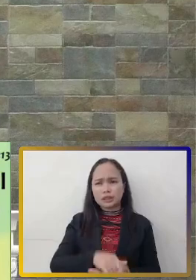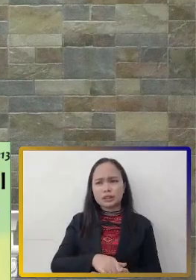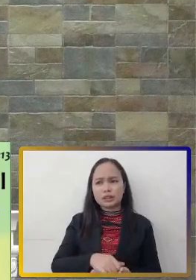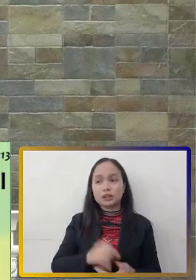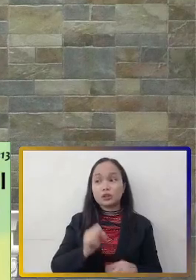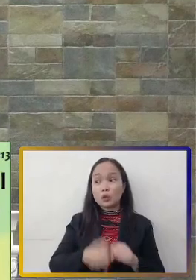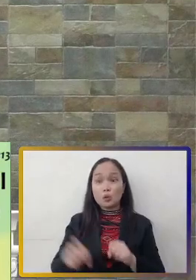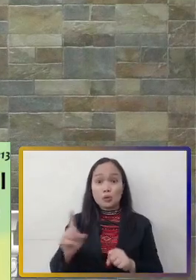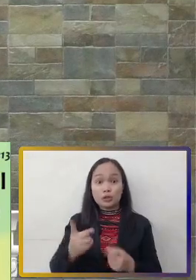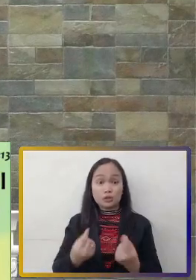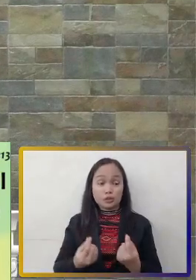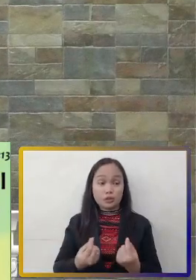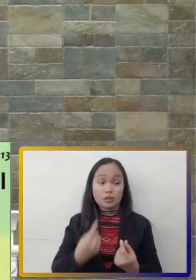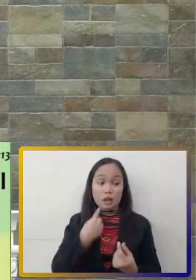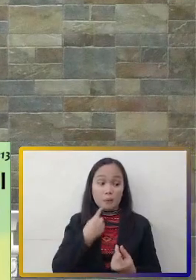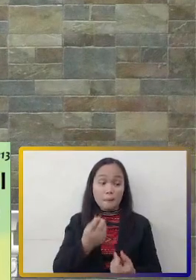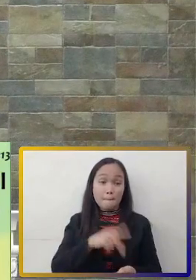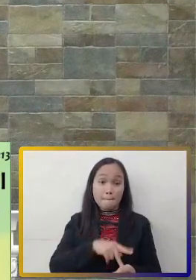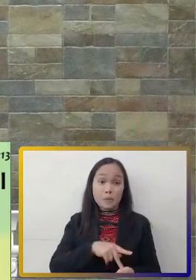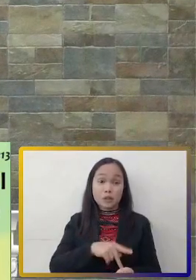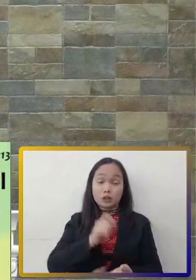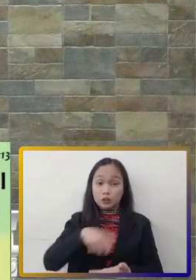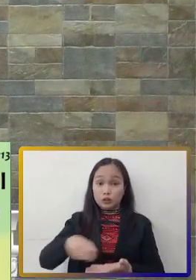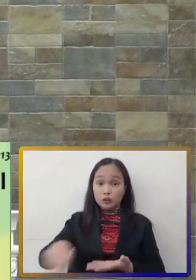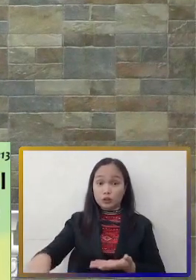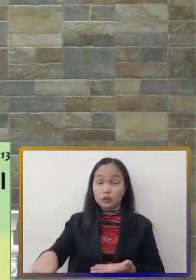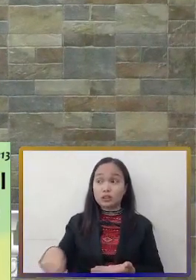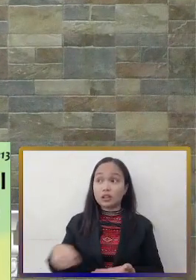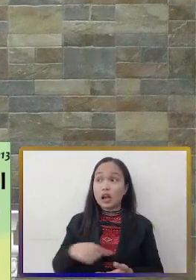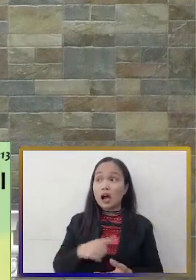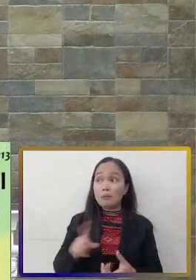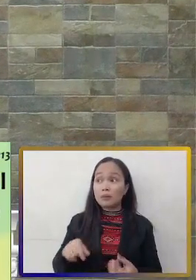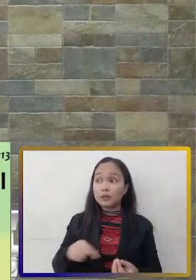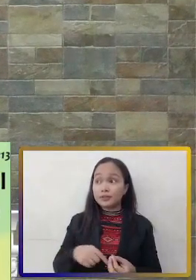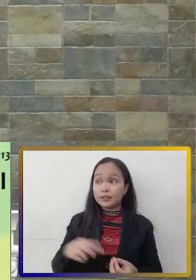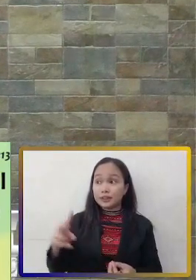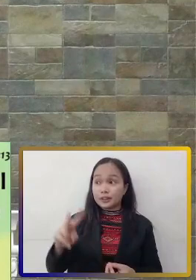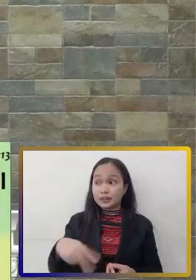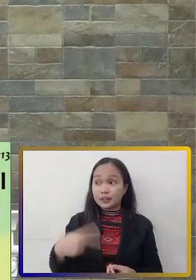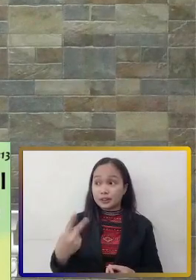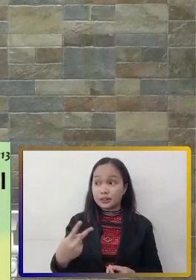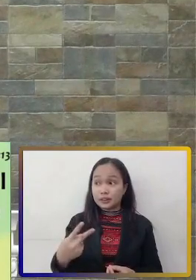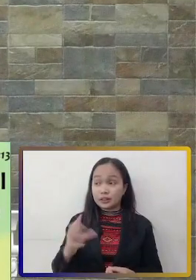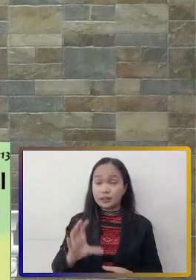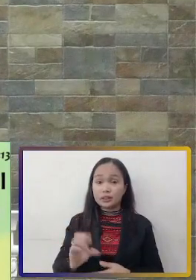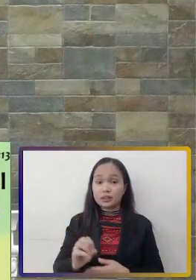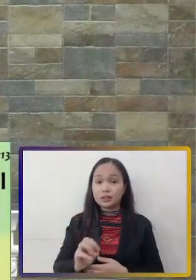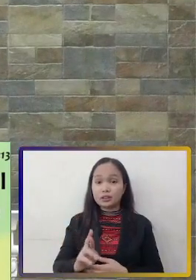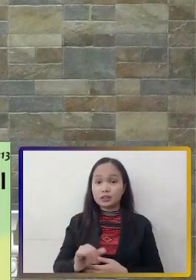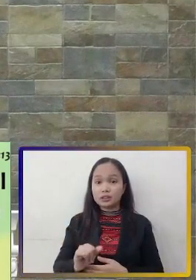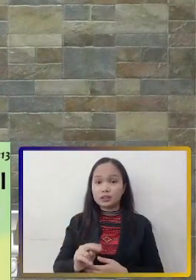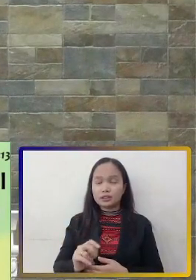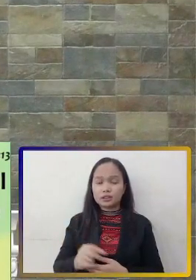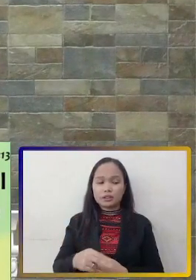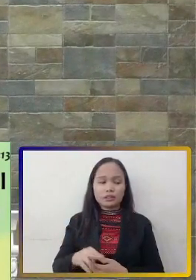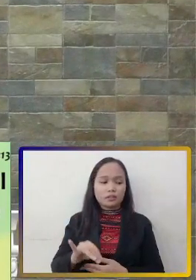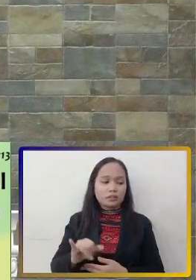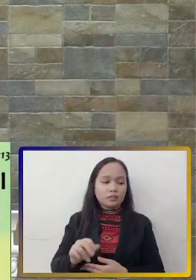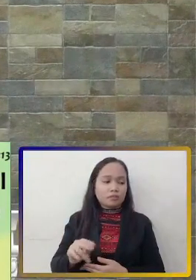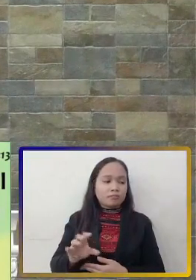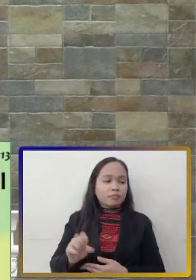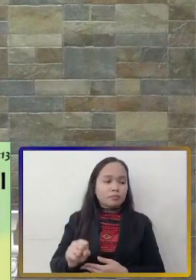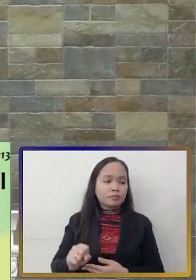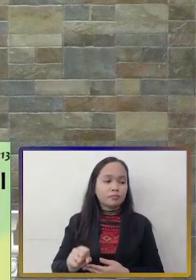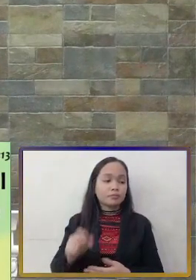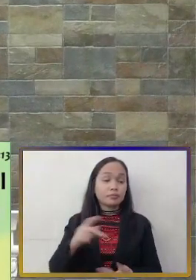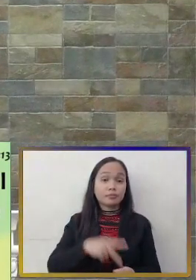he wrote another passage in his second letter to the book of 2 Corinthians. So he wrote